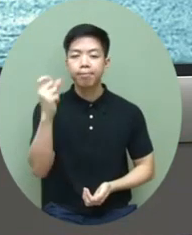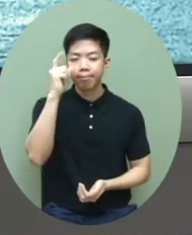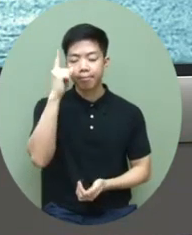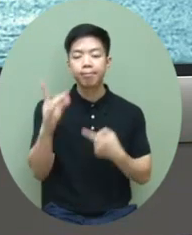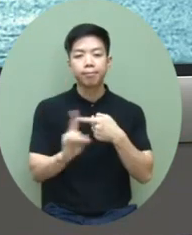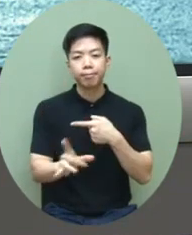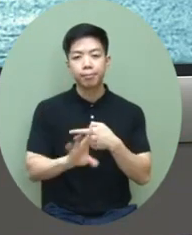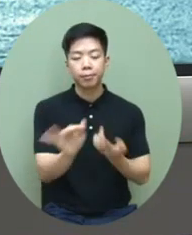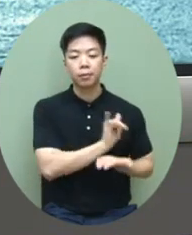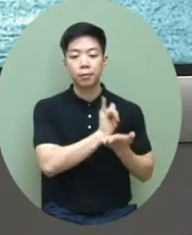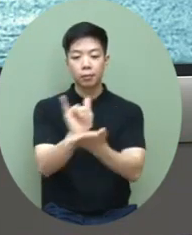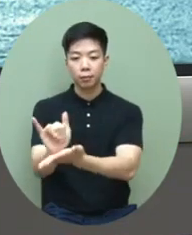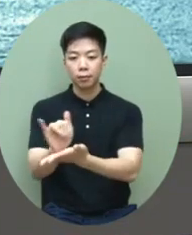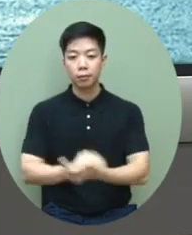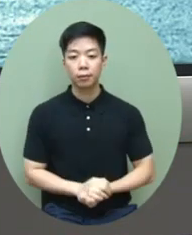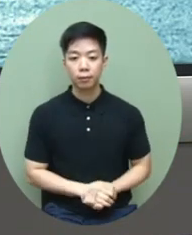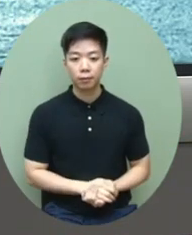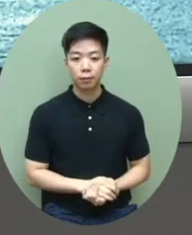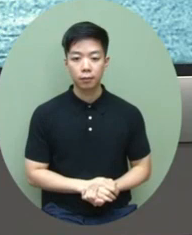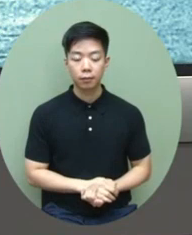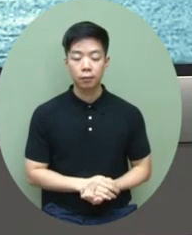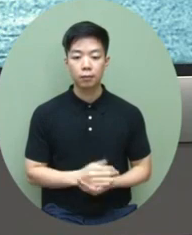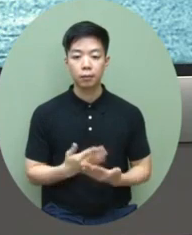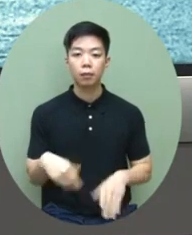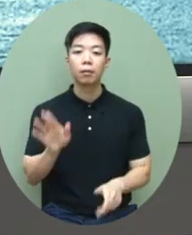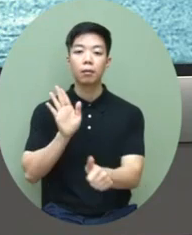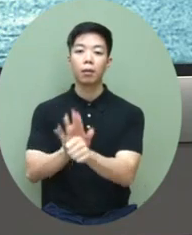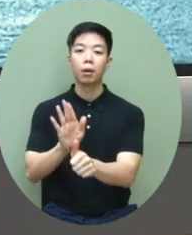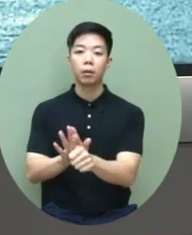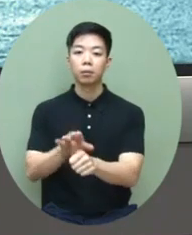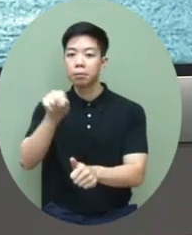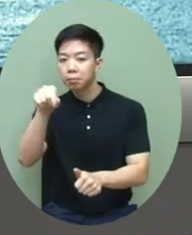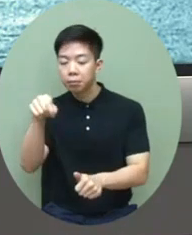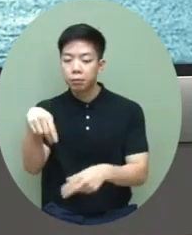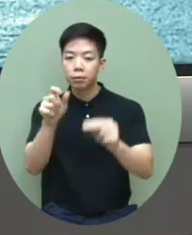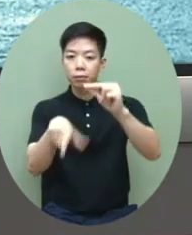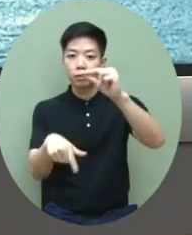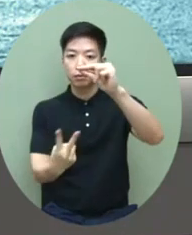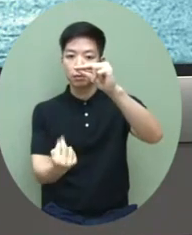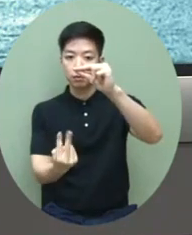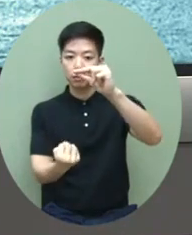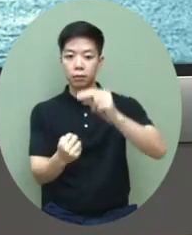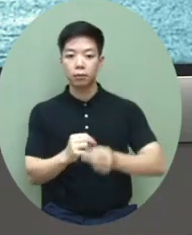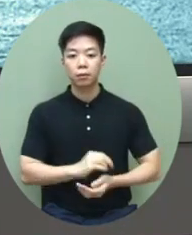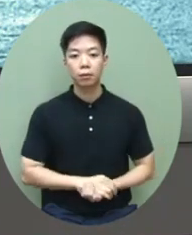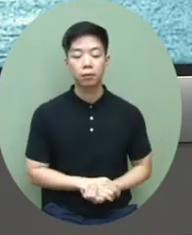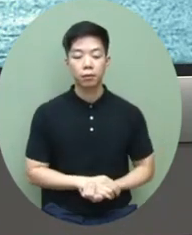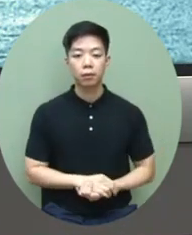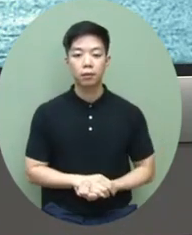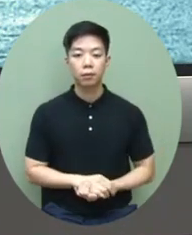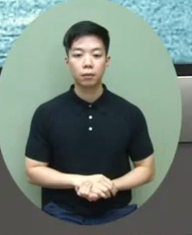啦。再去去 check 翻轉頭咧，就7月20日嗰陣時佢係有一